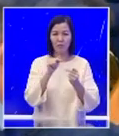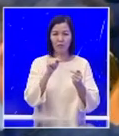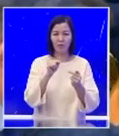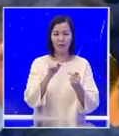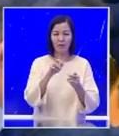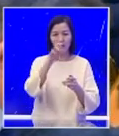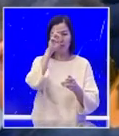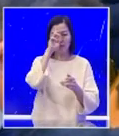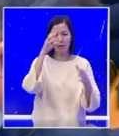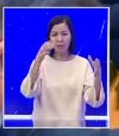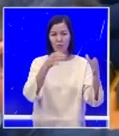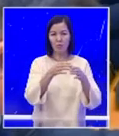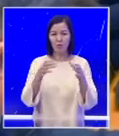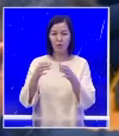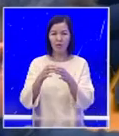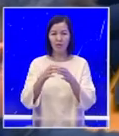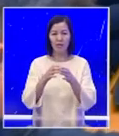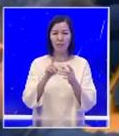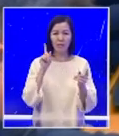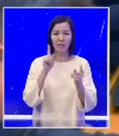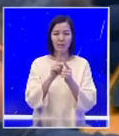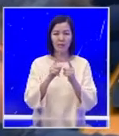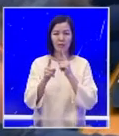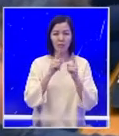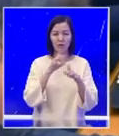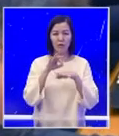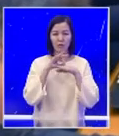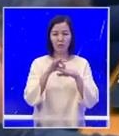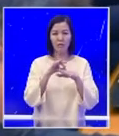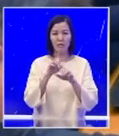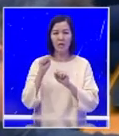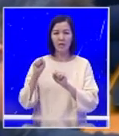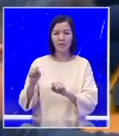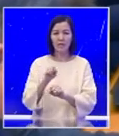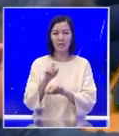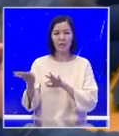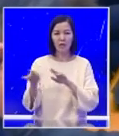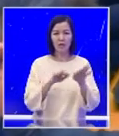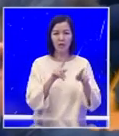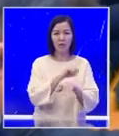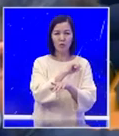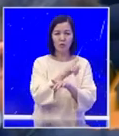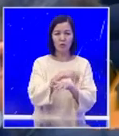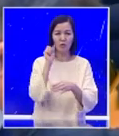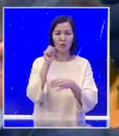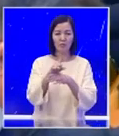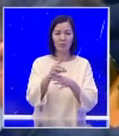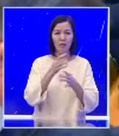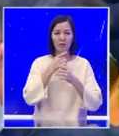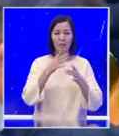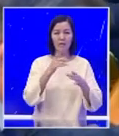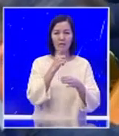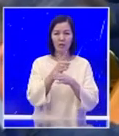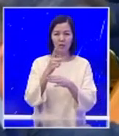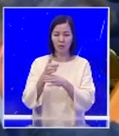бірқатар мемлекеттік орган басшыларымен шұғыл кеңес өткізді. Сақтық шаралардың мықтап қолға алынуын тапсырды. Бірқатар мерекелік шараларға